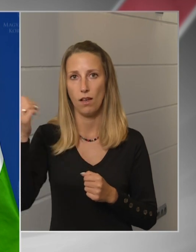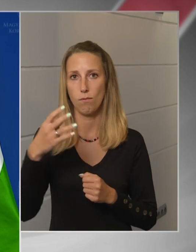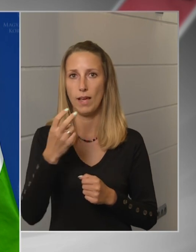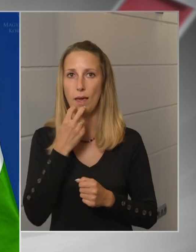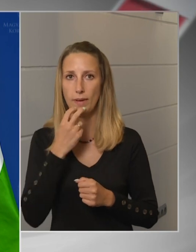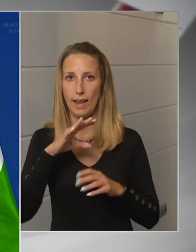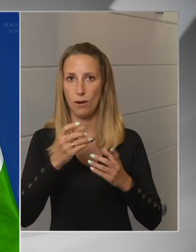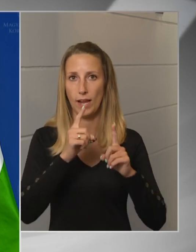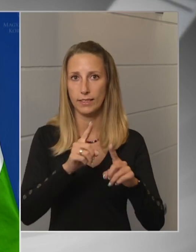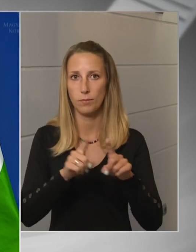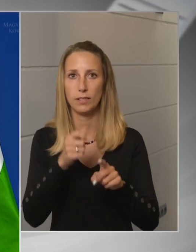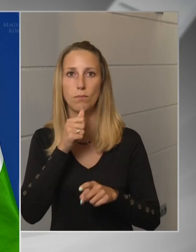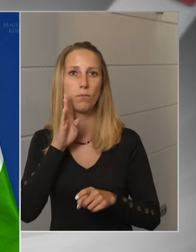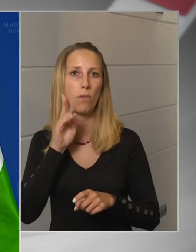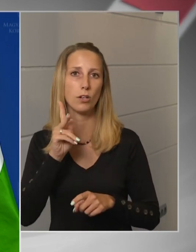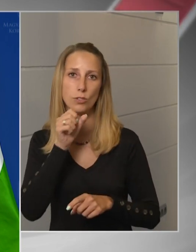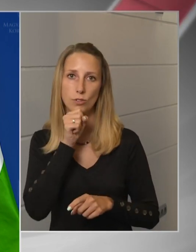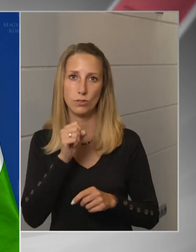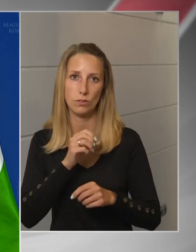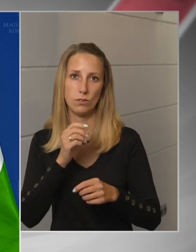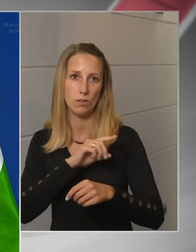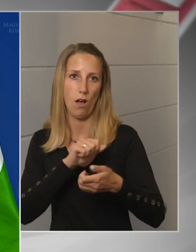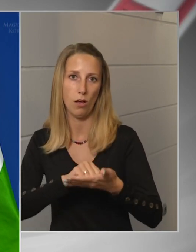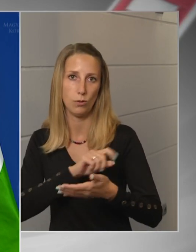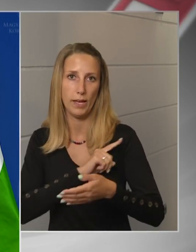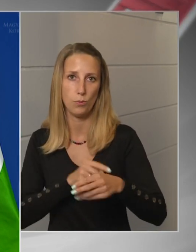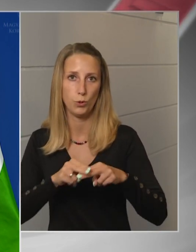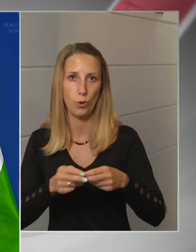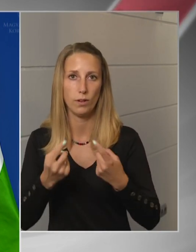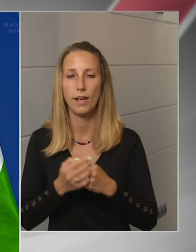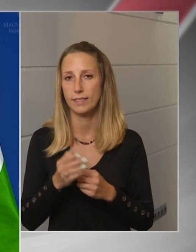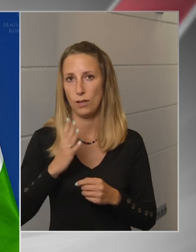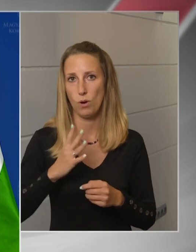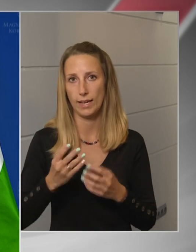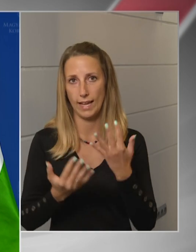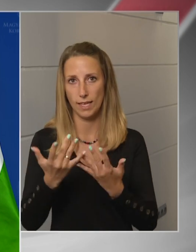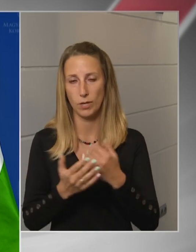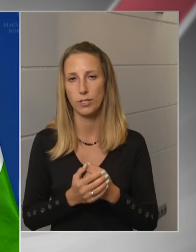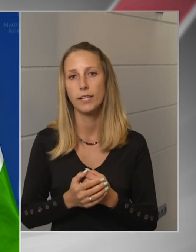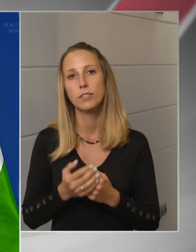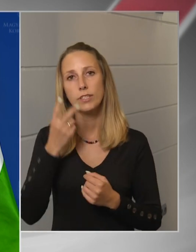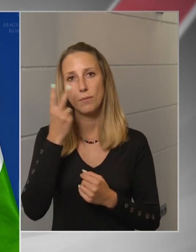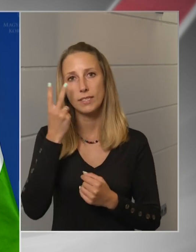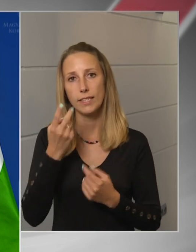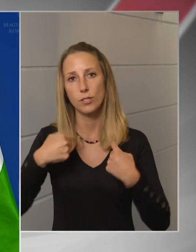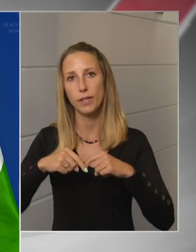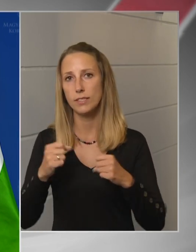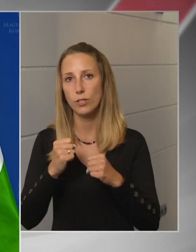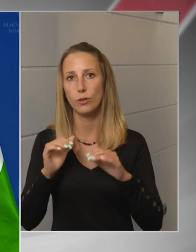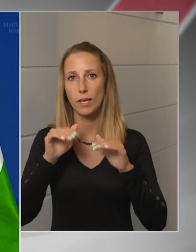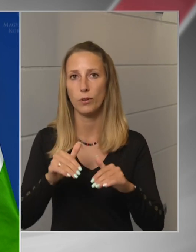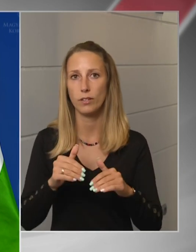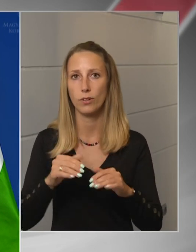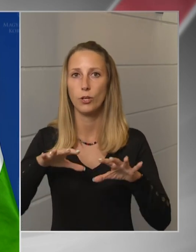mint mondjuk a paksi atomerőműtől. Tehát szerintem ez egy korrekt elszámolás. És természetesen mi azt is nagyon támogatjuk, hogy jöjjenek létre nagy